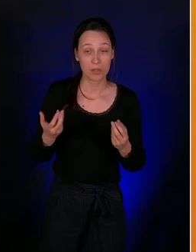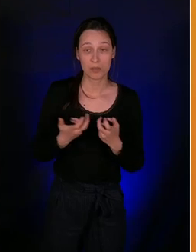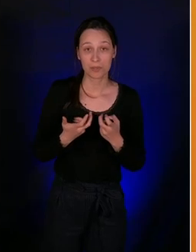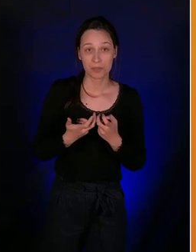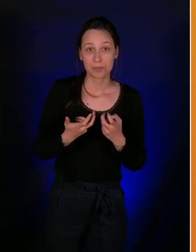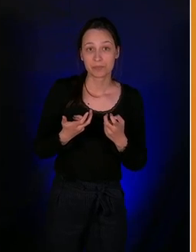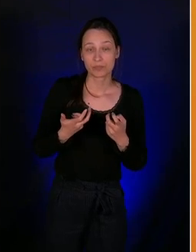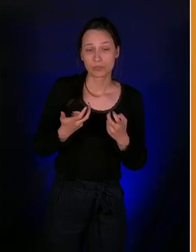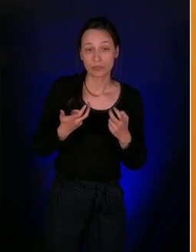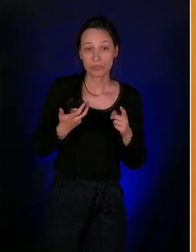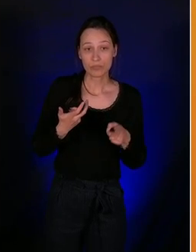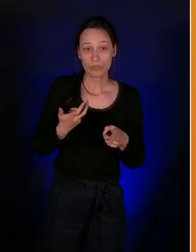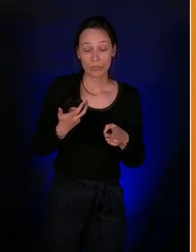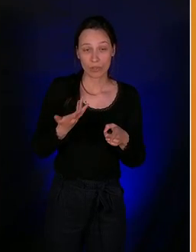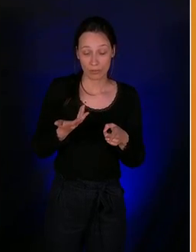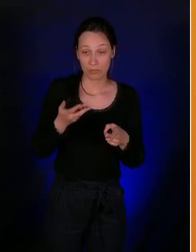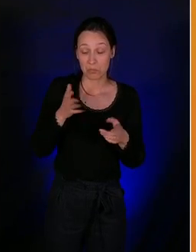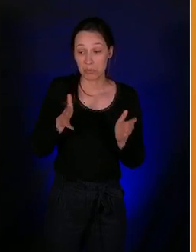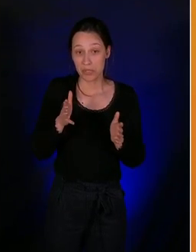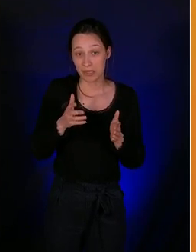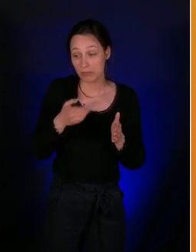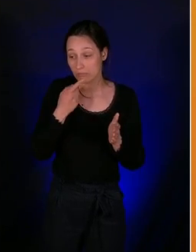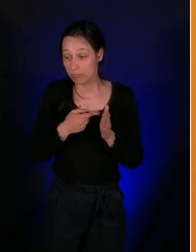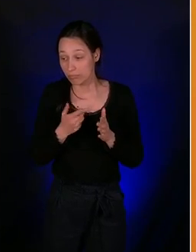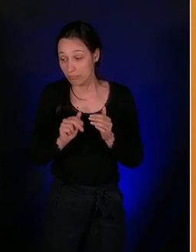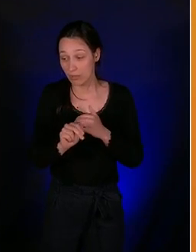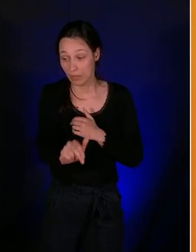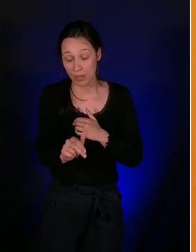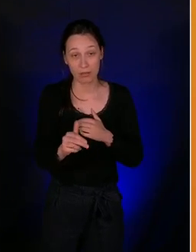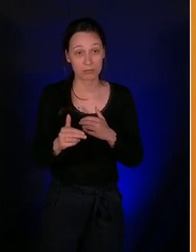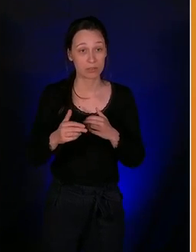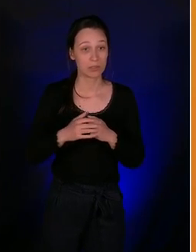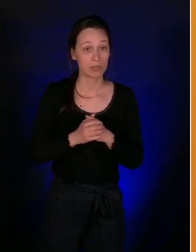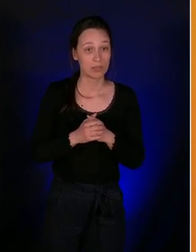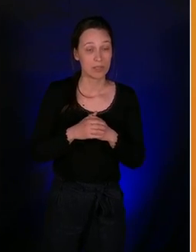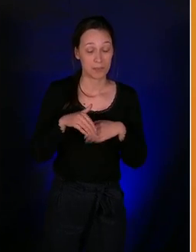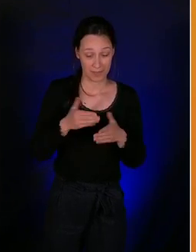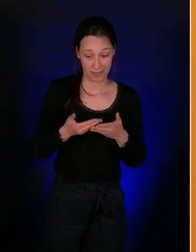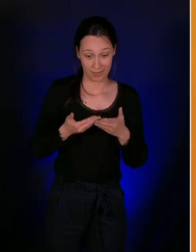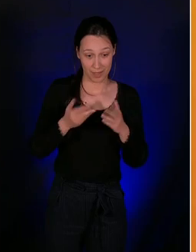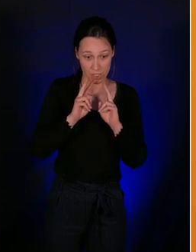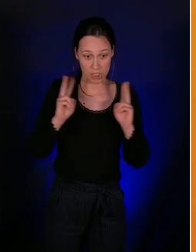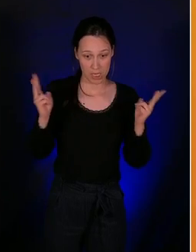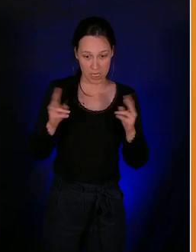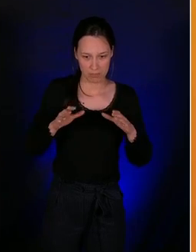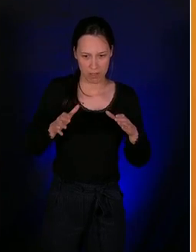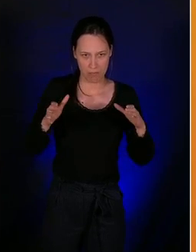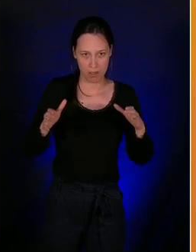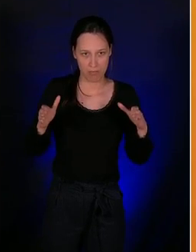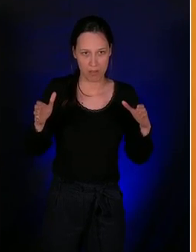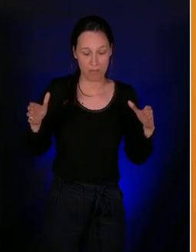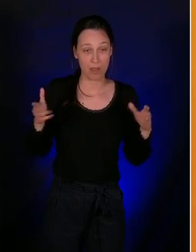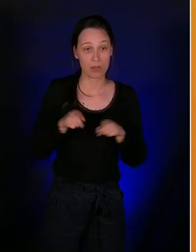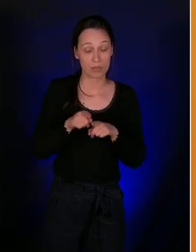du syndicat du livre plus tôt, ça va peut-être être dit dans les prochaines séances, elle se généralise avec un turnover qui doit aussi poser la